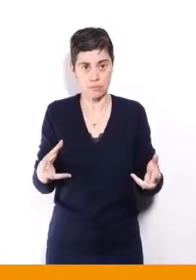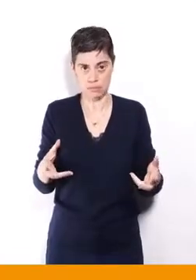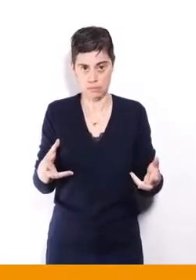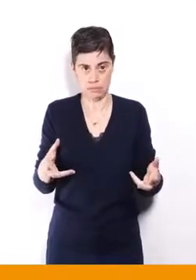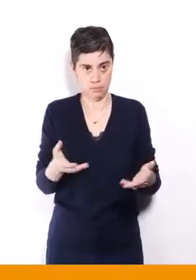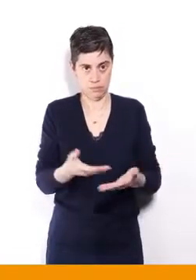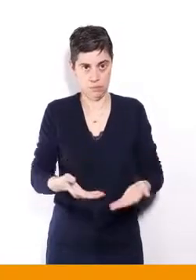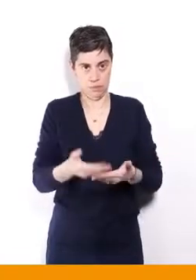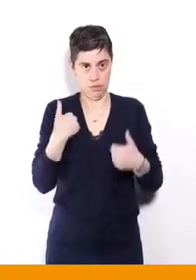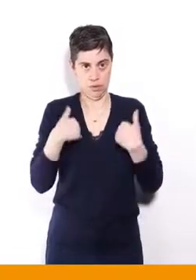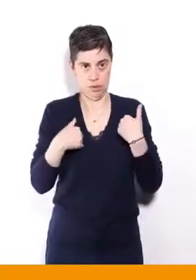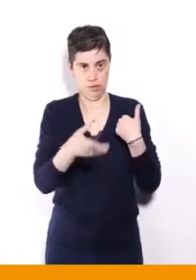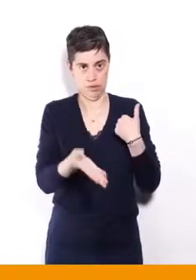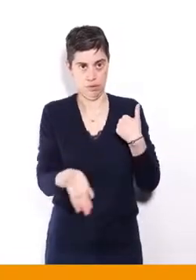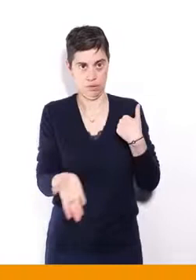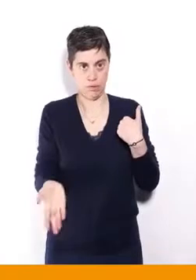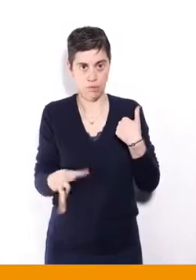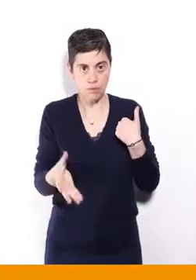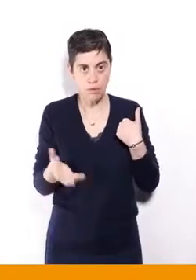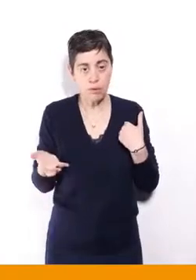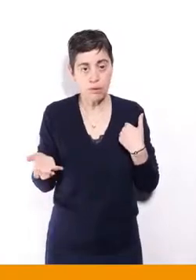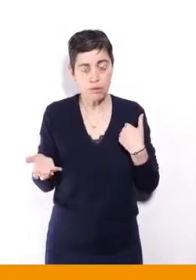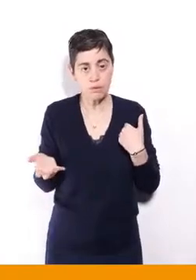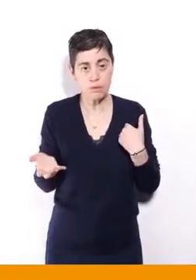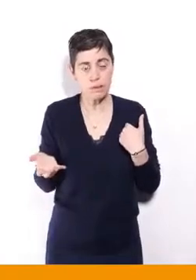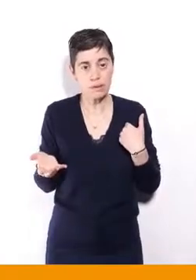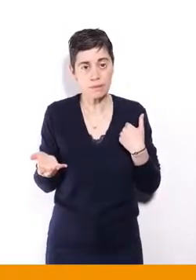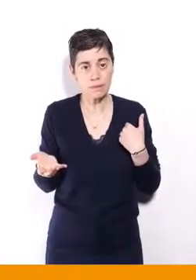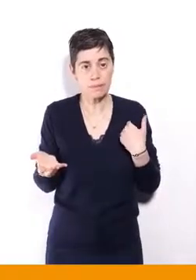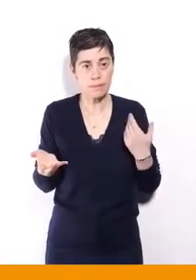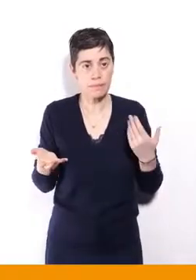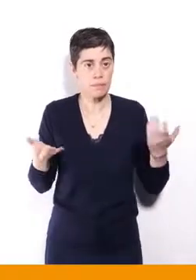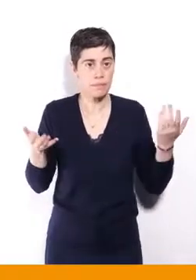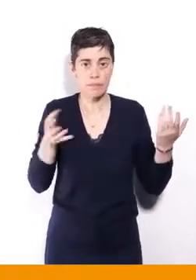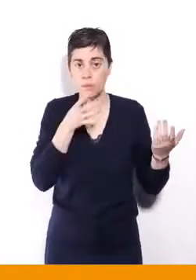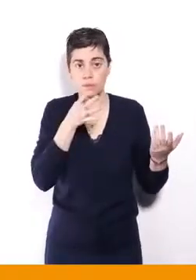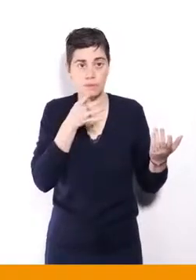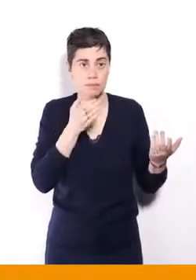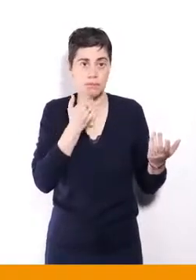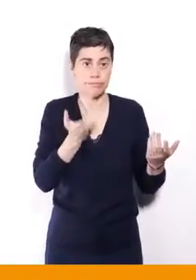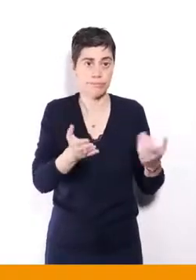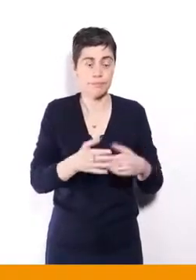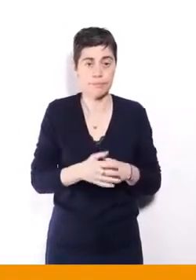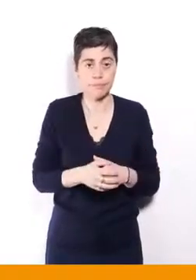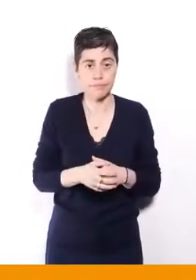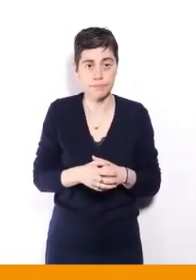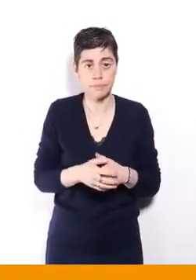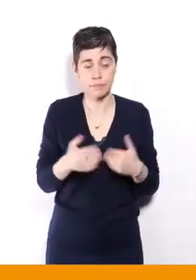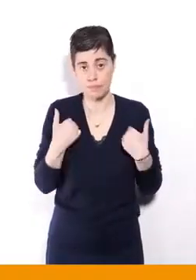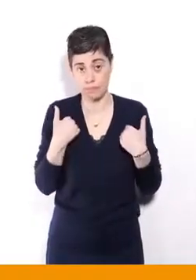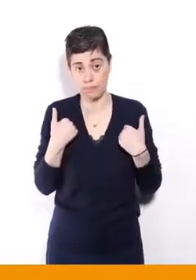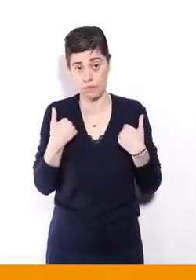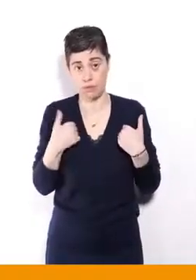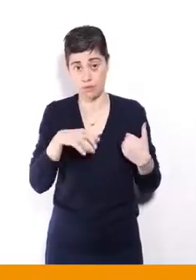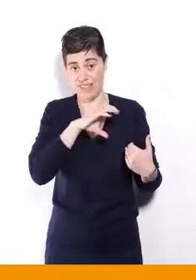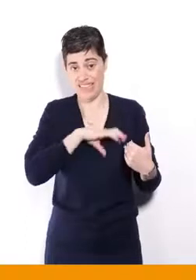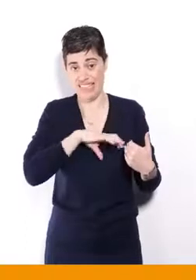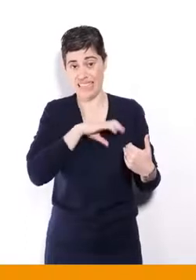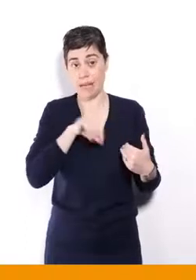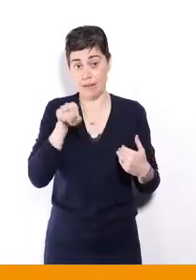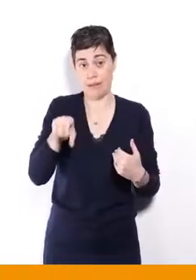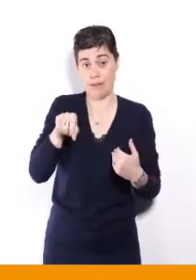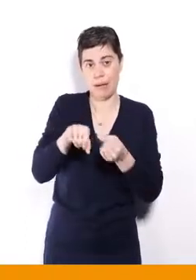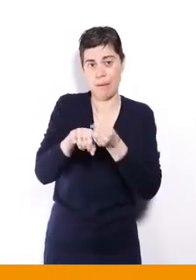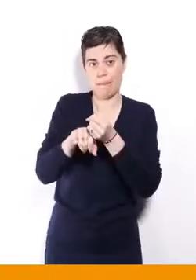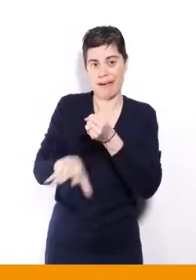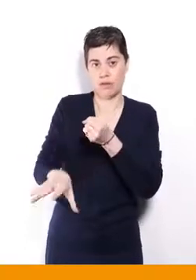de handicap, ben, c'est totalement impossible. Et quand on essaie, ce que nous faisons à Mayotte actuellement,